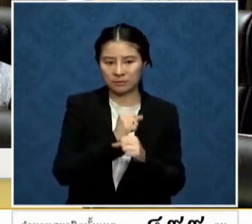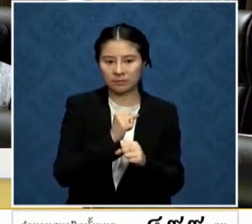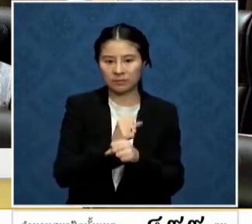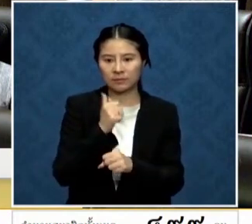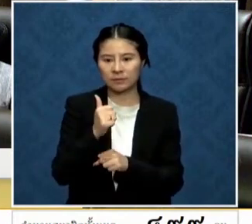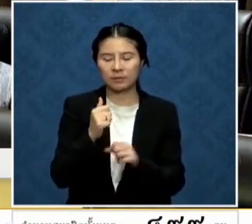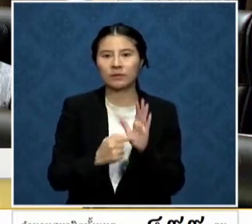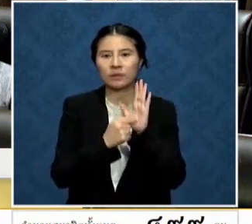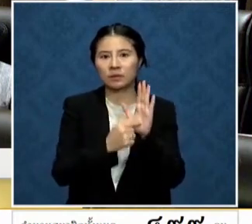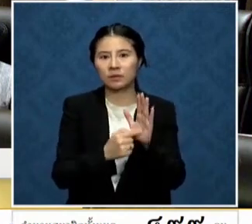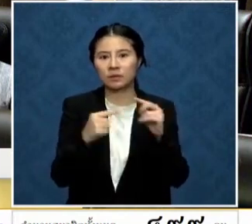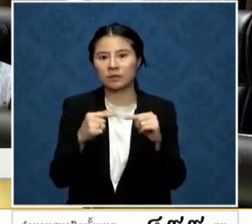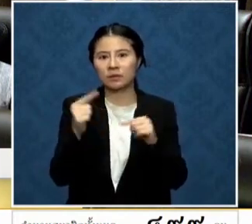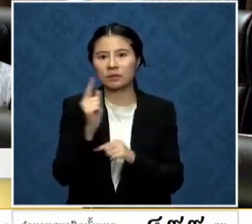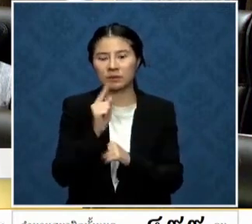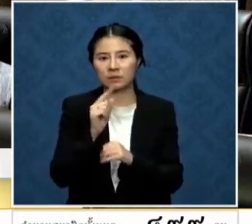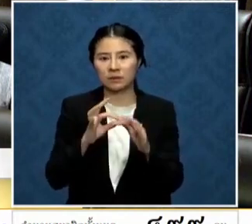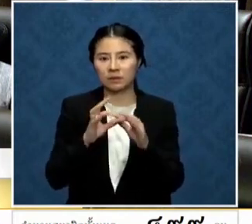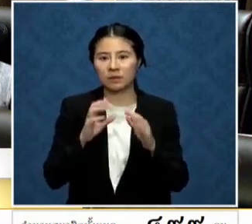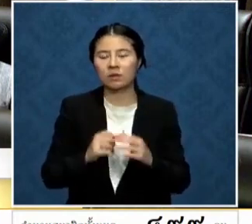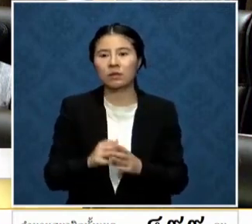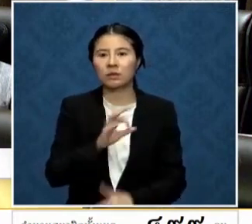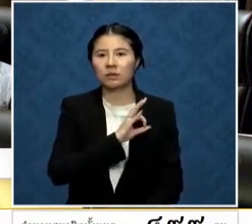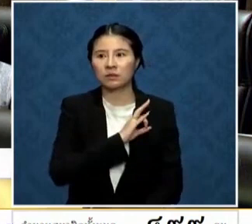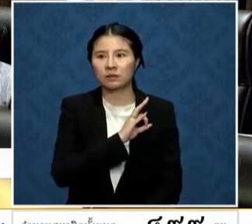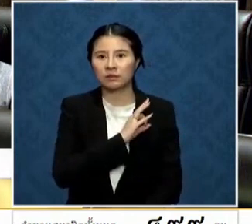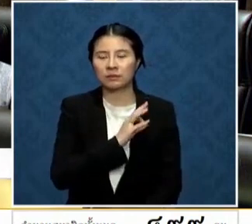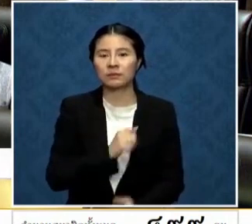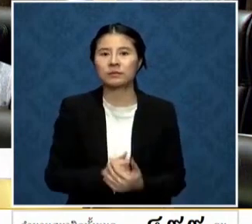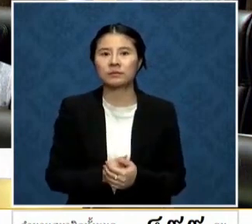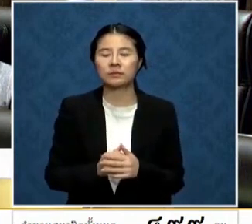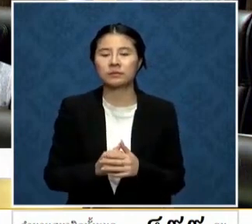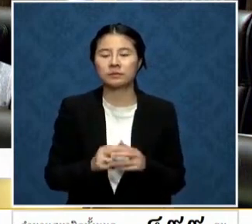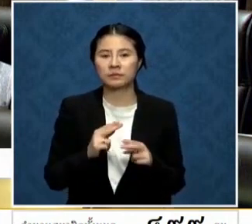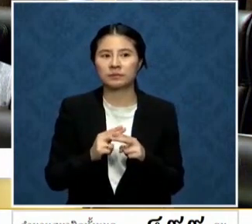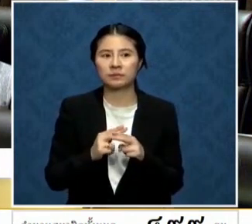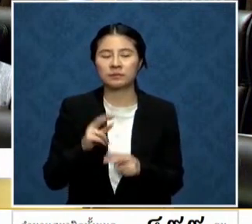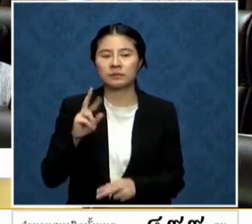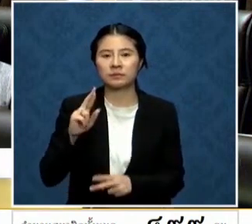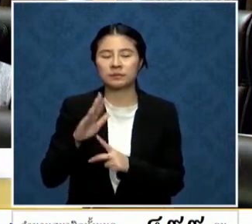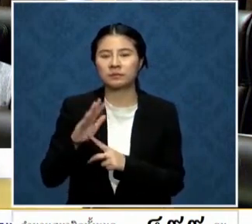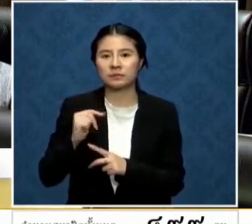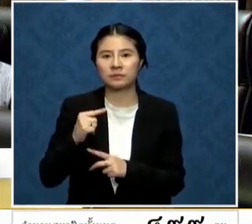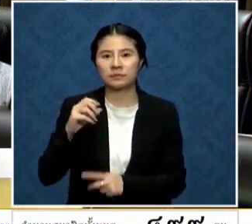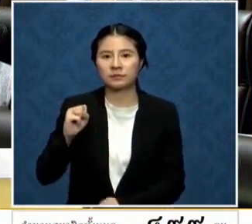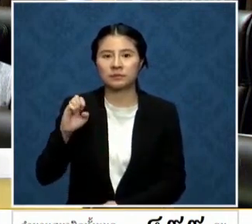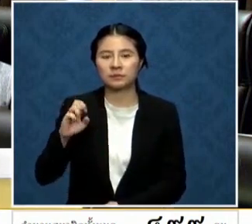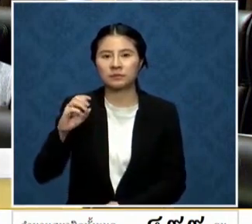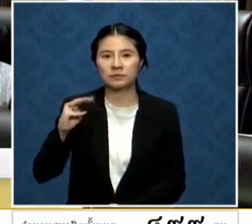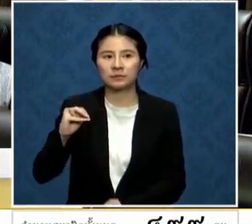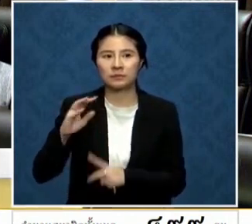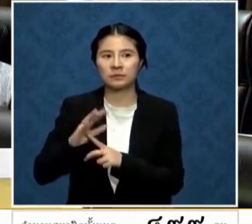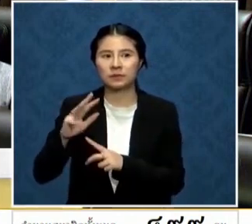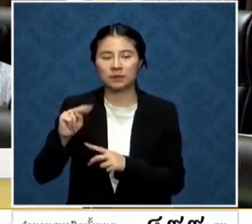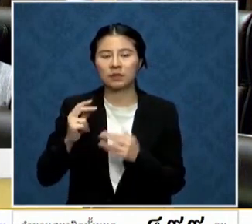ผมจะยกคืออ่าตัวอย่างที่ทางเพื่อนสมาชิกสภาพุทราษฎรของผมคุณรังสิมันโลมได้เล่าประสบการณ์ให้ฟังว่าเขาเคยไปที่